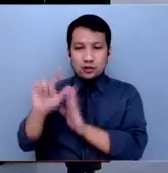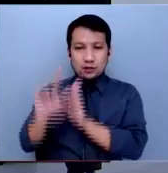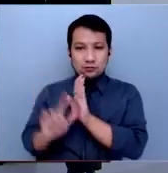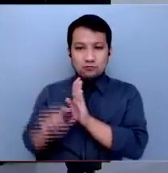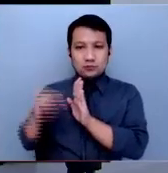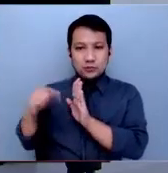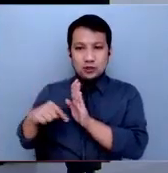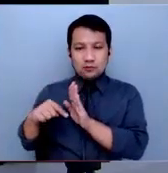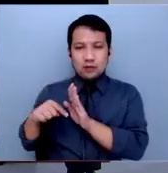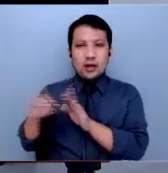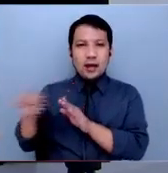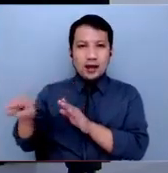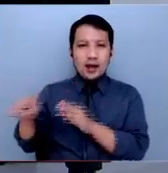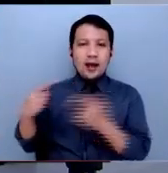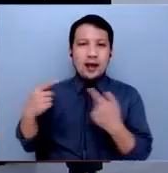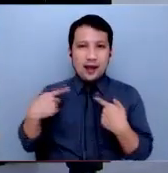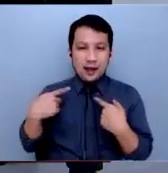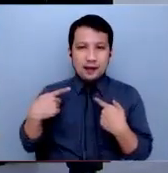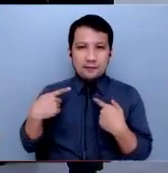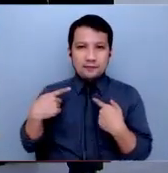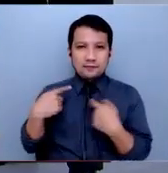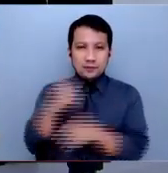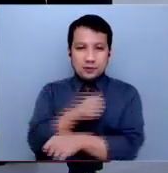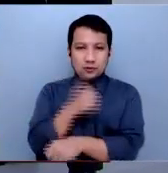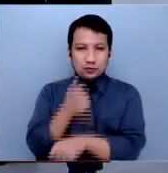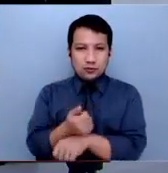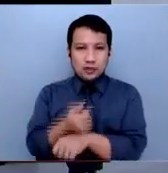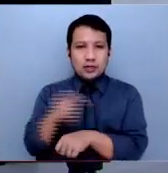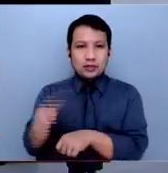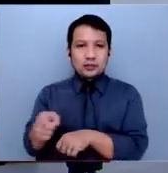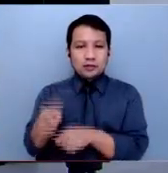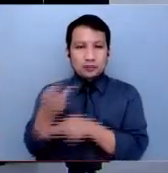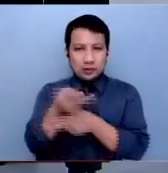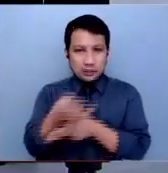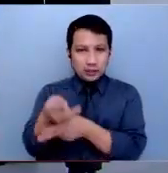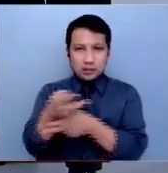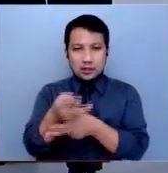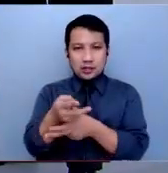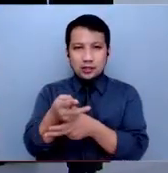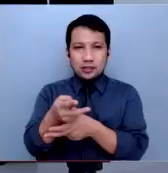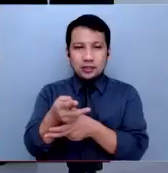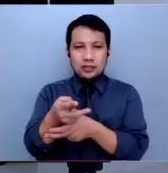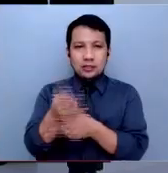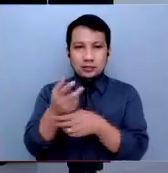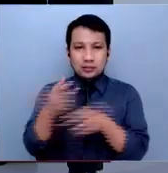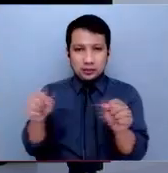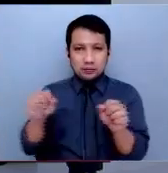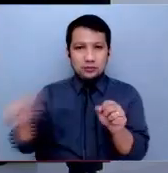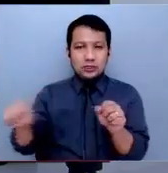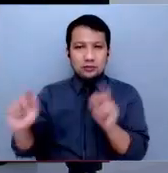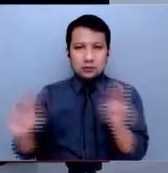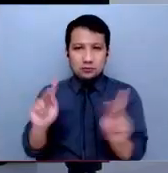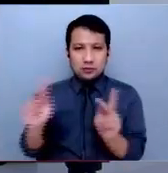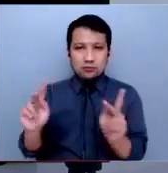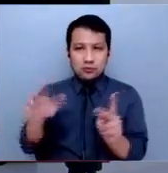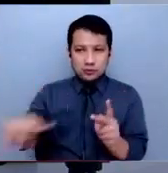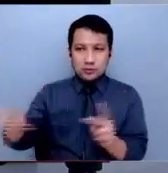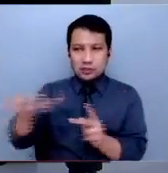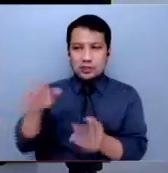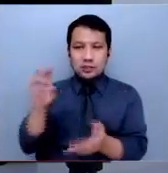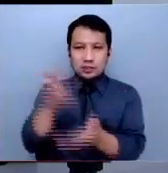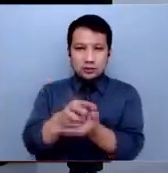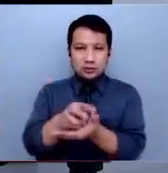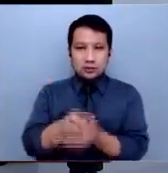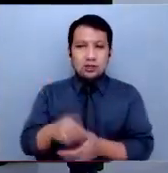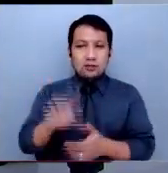may kapangyarihan para pangalagaan ang general welfare ng kanilang mga nasasakupan. May mga LGU na sumunod na